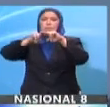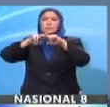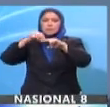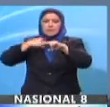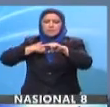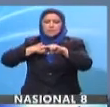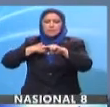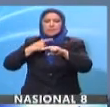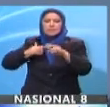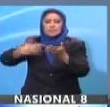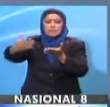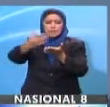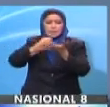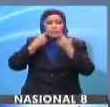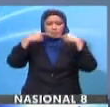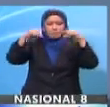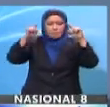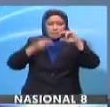in